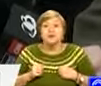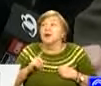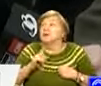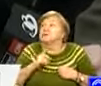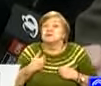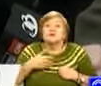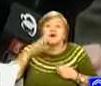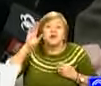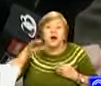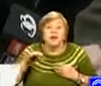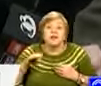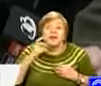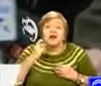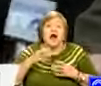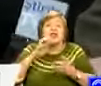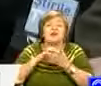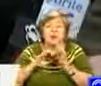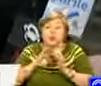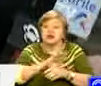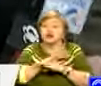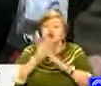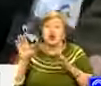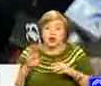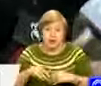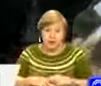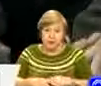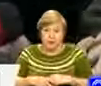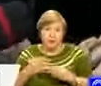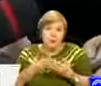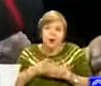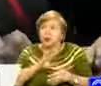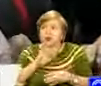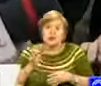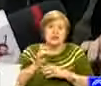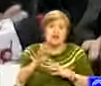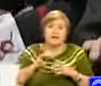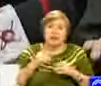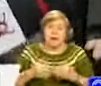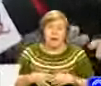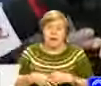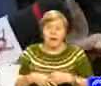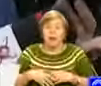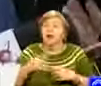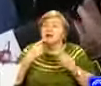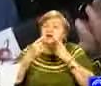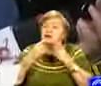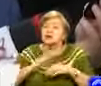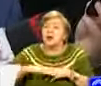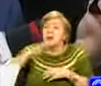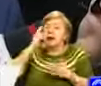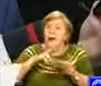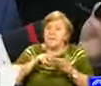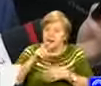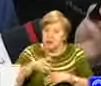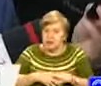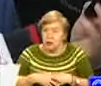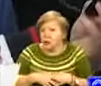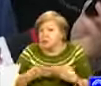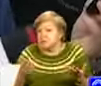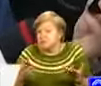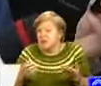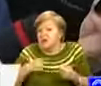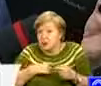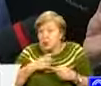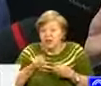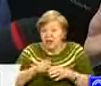reducere a impozitării. Domnule președinte, a apărut această discuție pe majorarea pensiilor, că s-ar putea întâmpla din acest